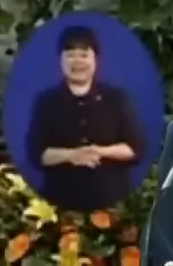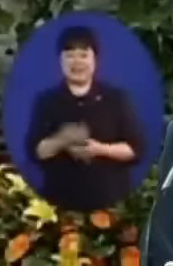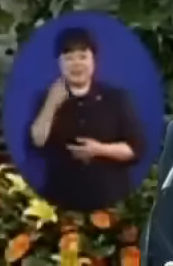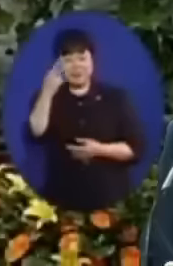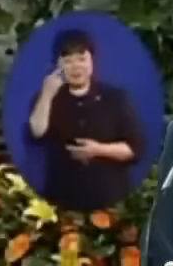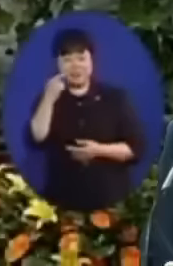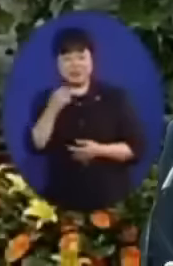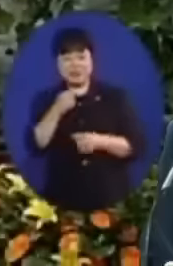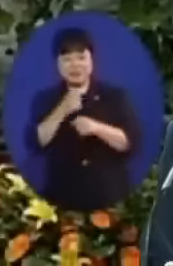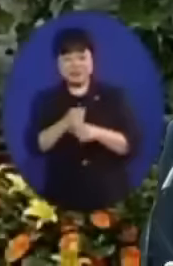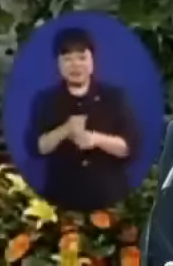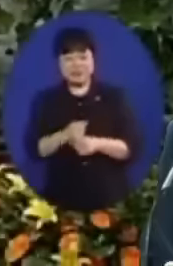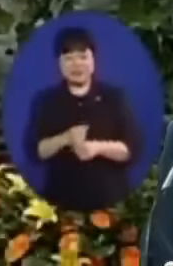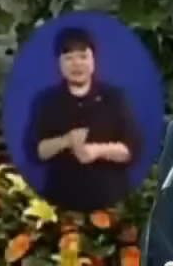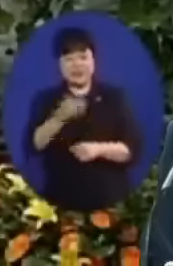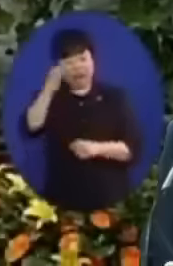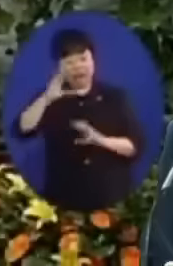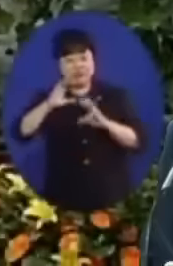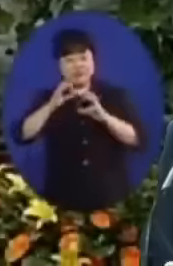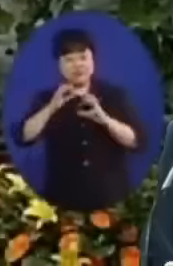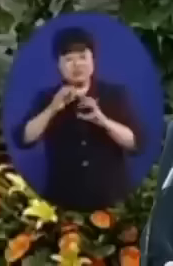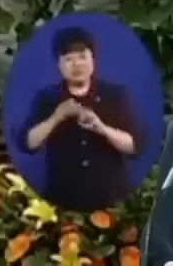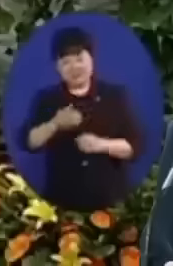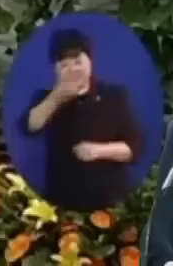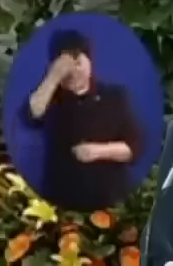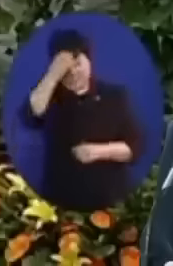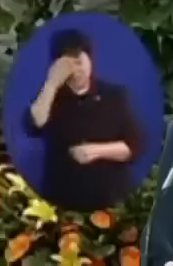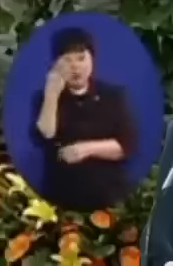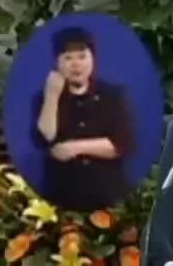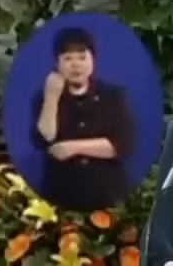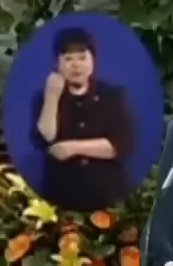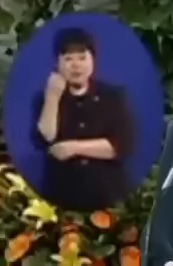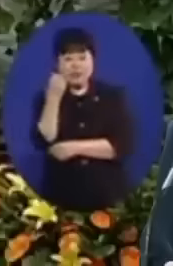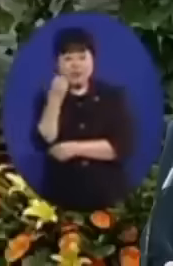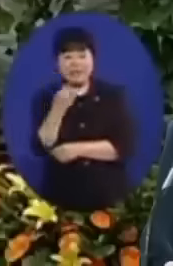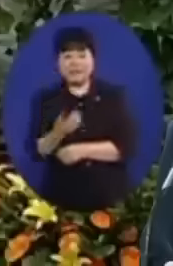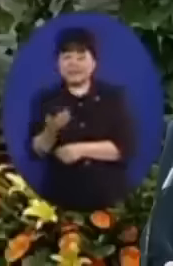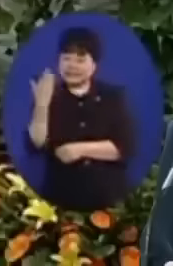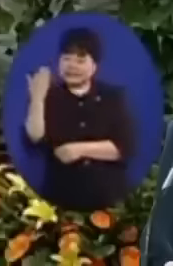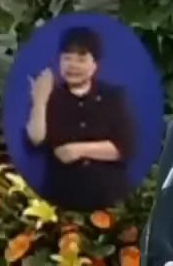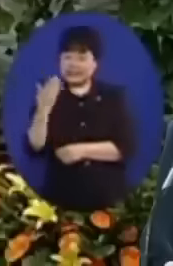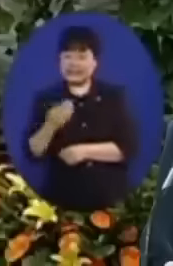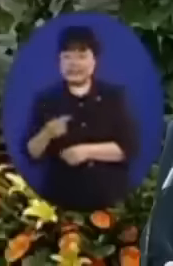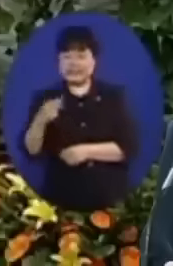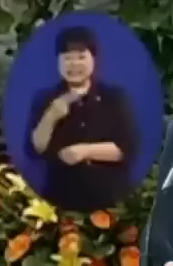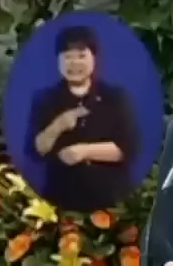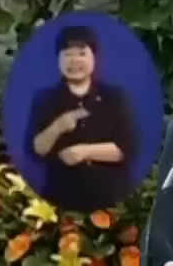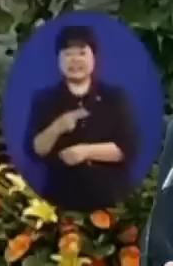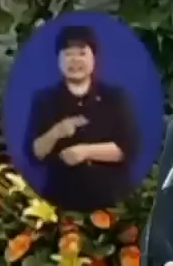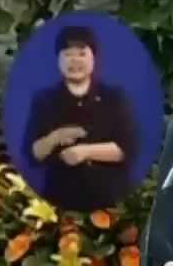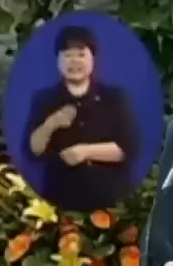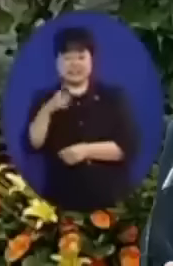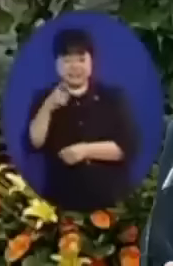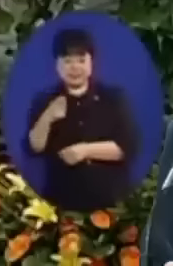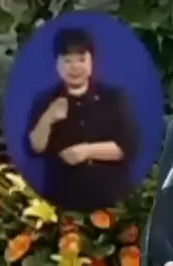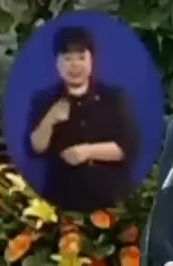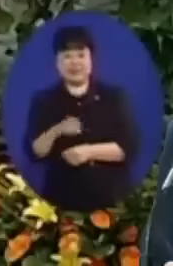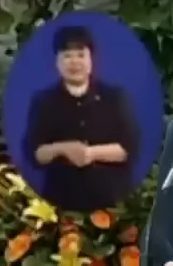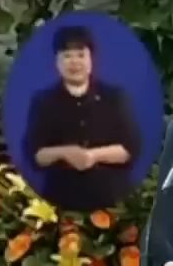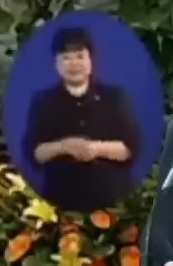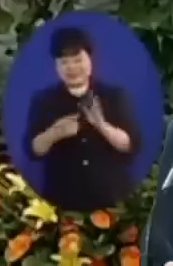미국에서 발행되는 한국 기독교 저널지에 지난 2007년 11월 9일자로 매우 흥미로운 기사가 난 적이